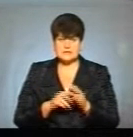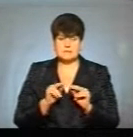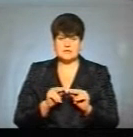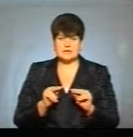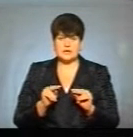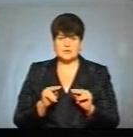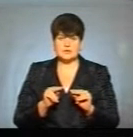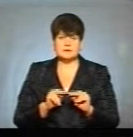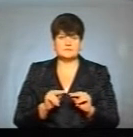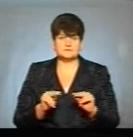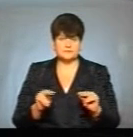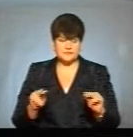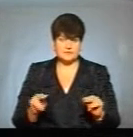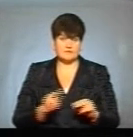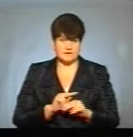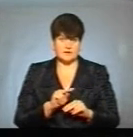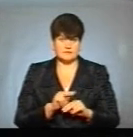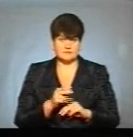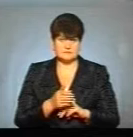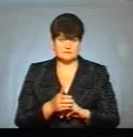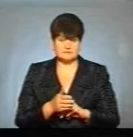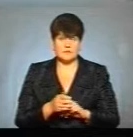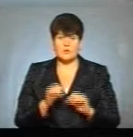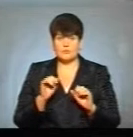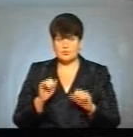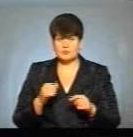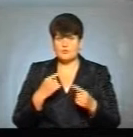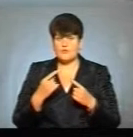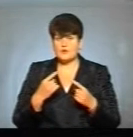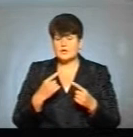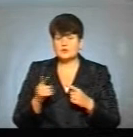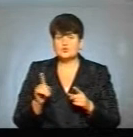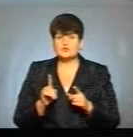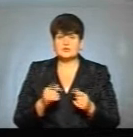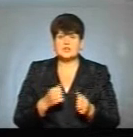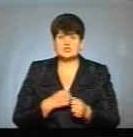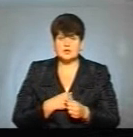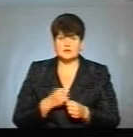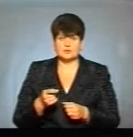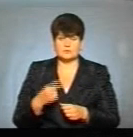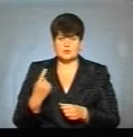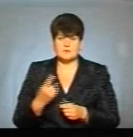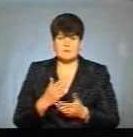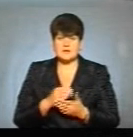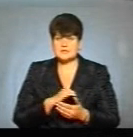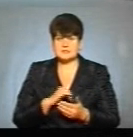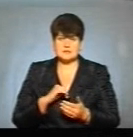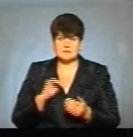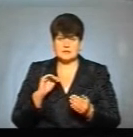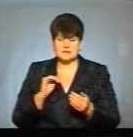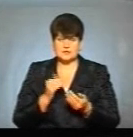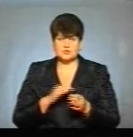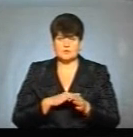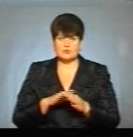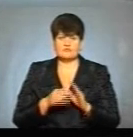педагогічних працівників, яка навчається, то можу говорити про те, що, на жаль, Тернопільська область має найнижчу